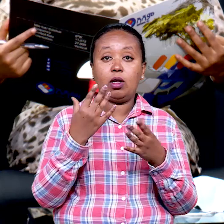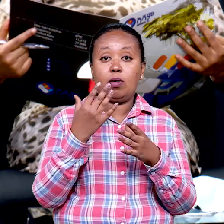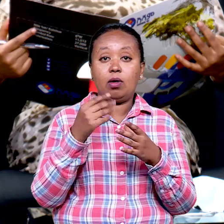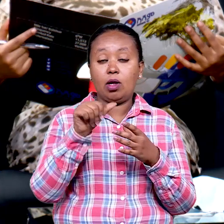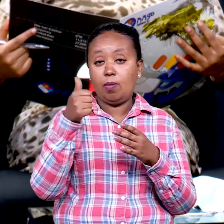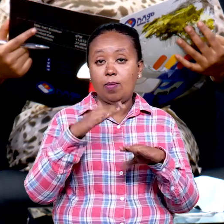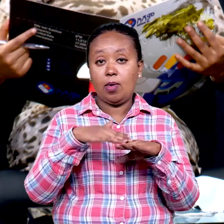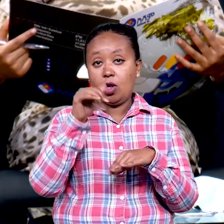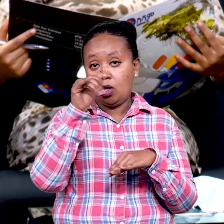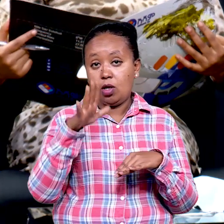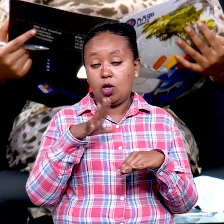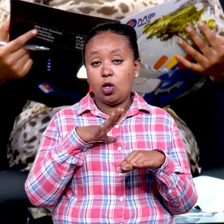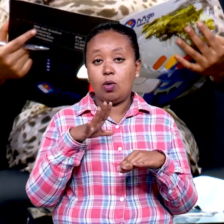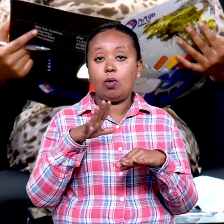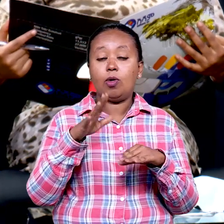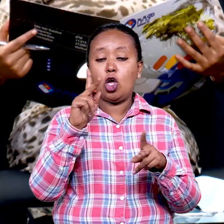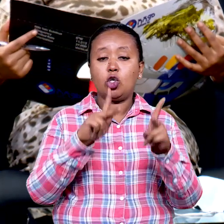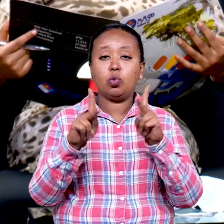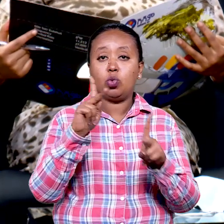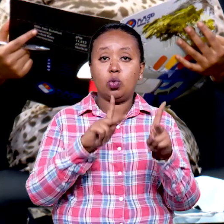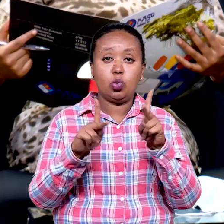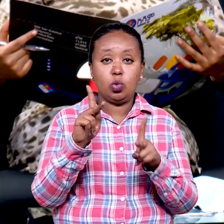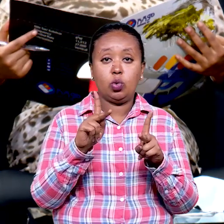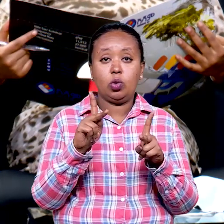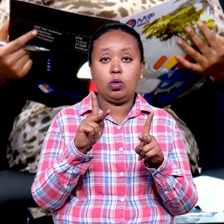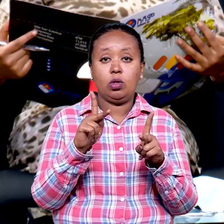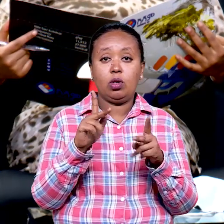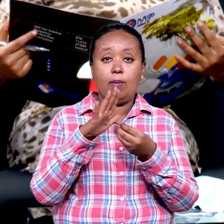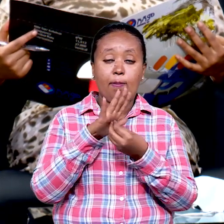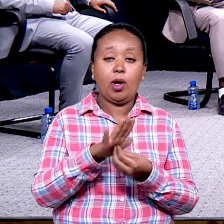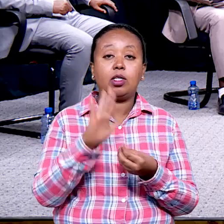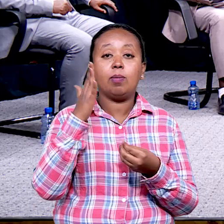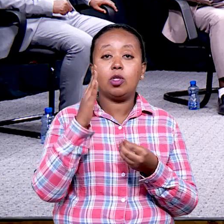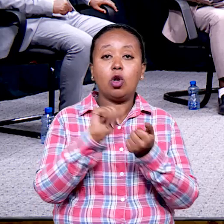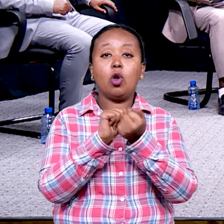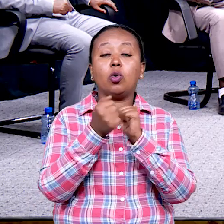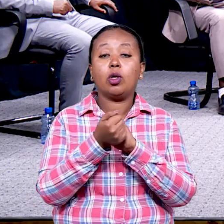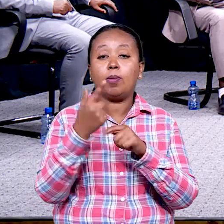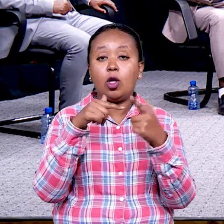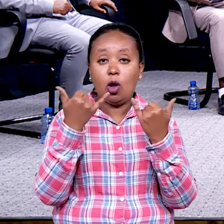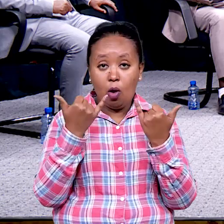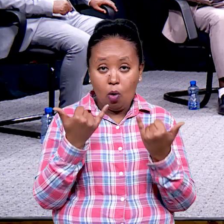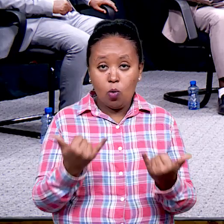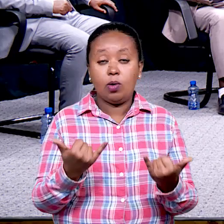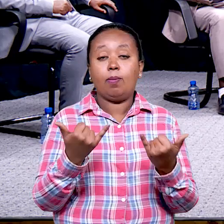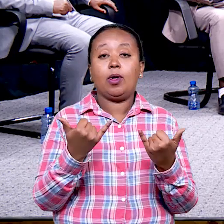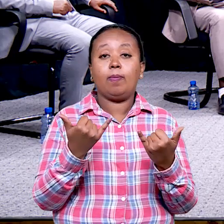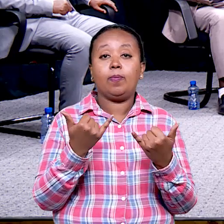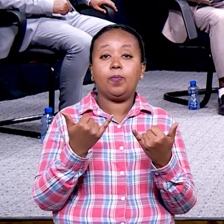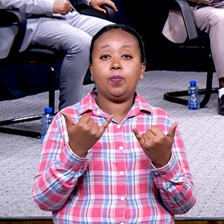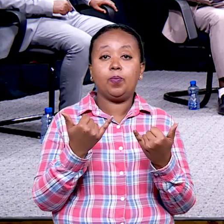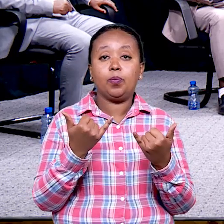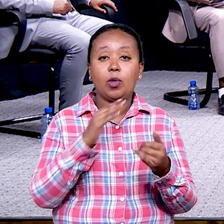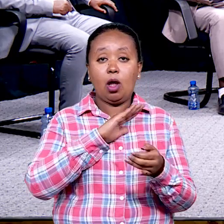ሶሳይቲም ከምንም በላይ ደግሞ የህዝቡ ኢምፓክት ይመስለኛል ለውጡን ያመጣው አሁንም ይሄንን አይ